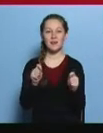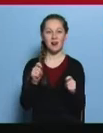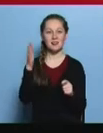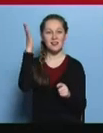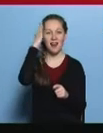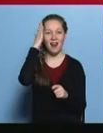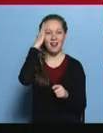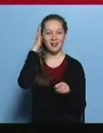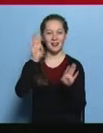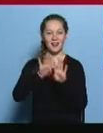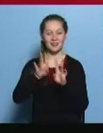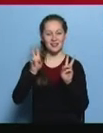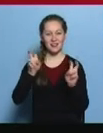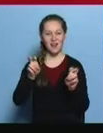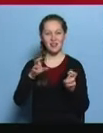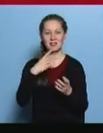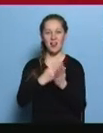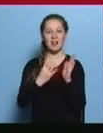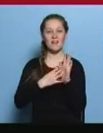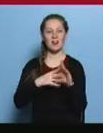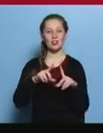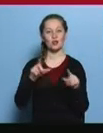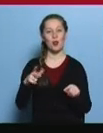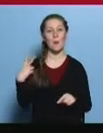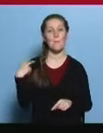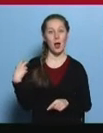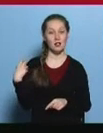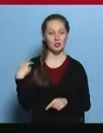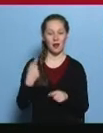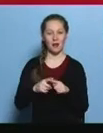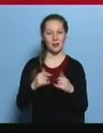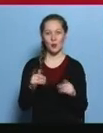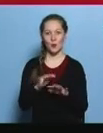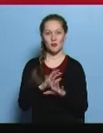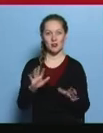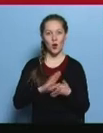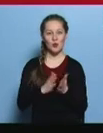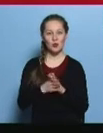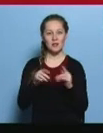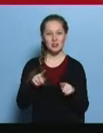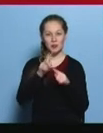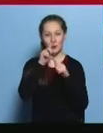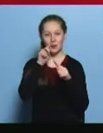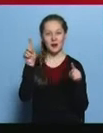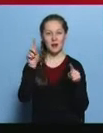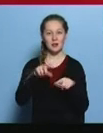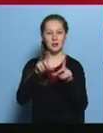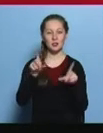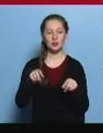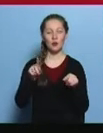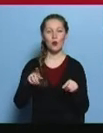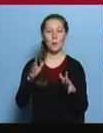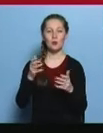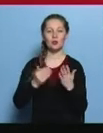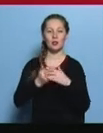так отзываются о своей 9-й школе в Можге. И это неудивительно. Условия здесь уникальные. Школа получила новое здание,